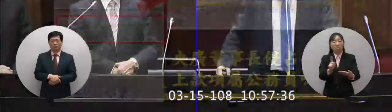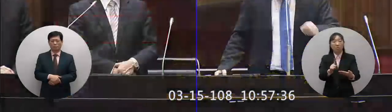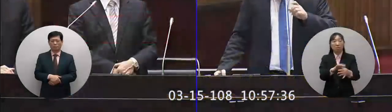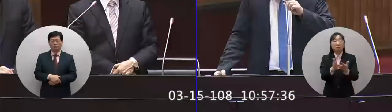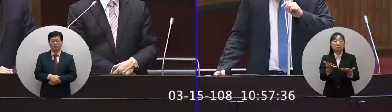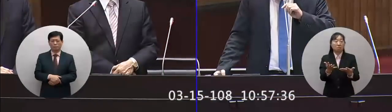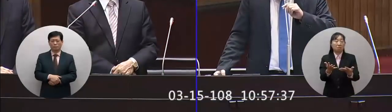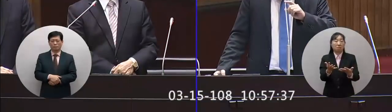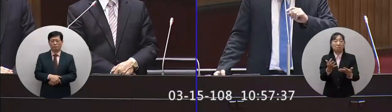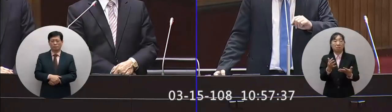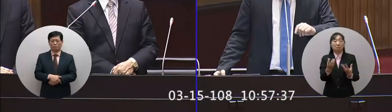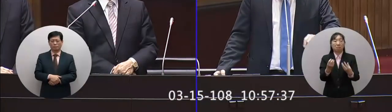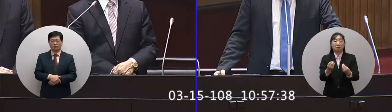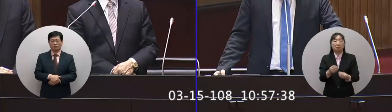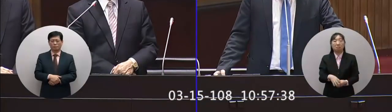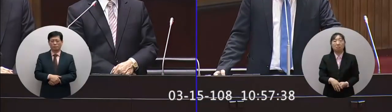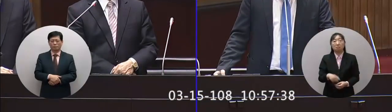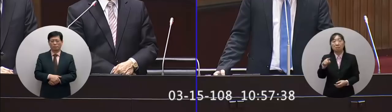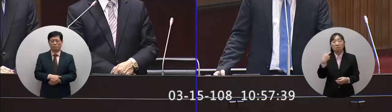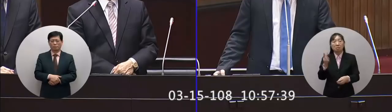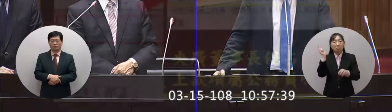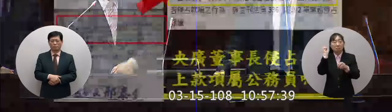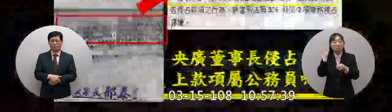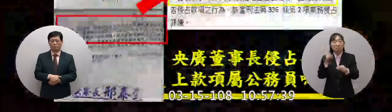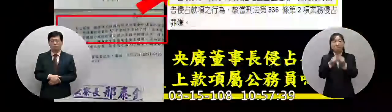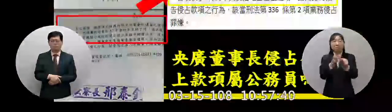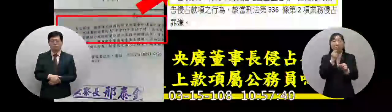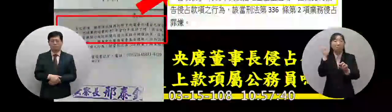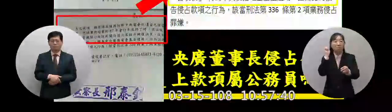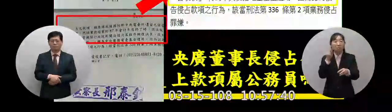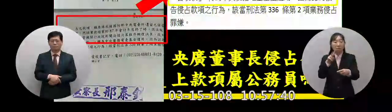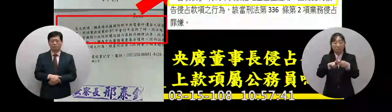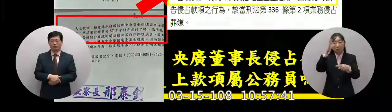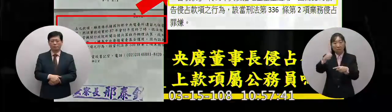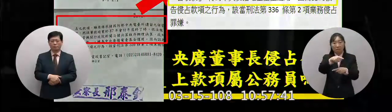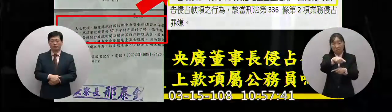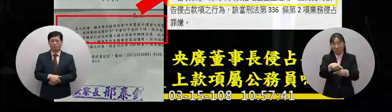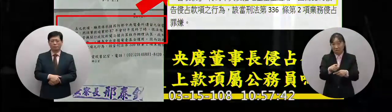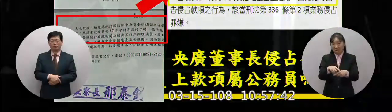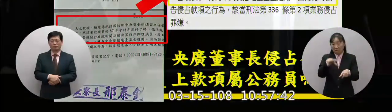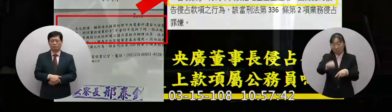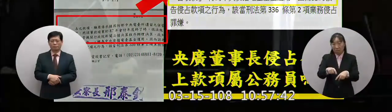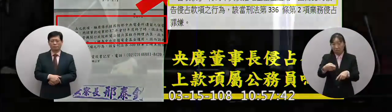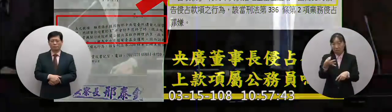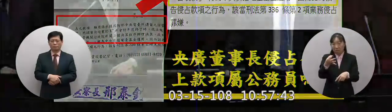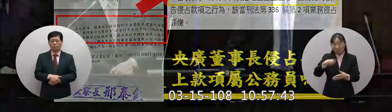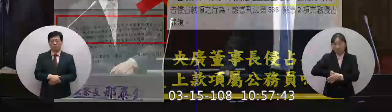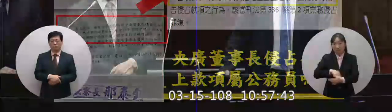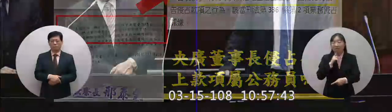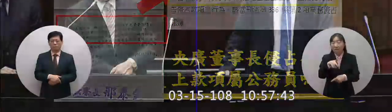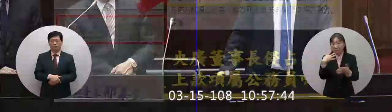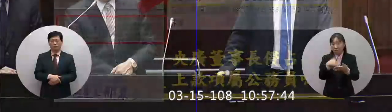个，央广董事长侵占公款是不是公务员？不愿意回答。院